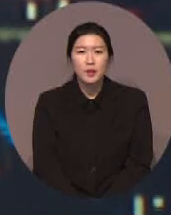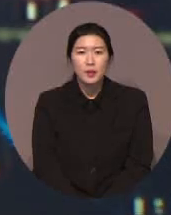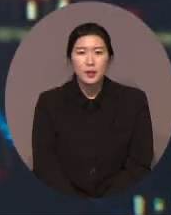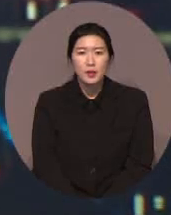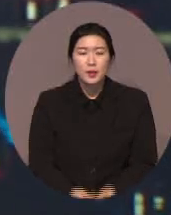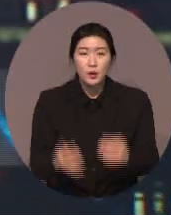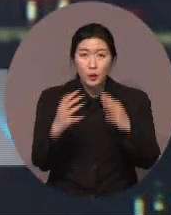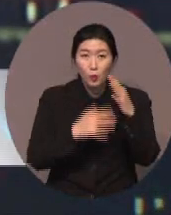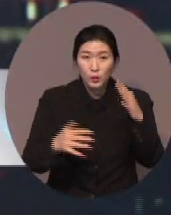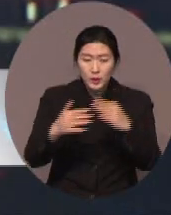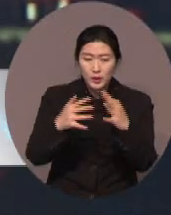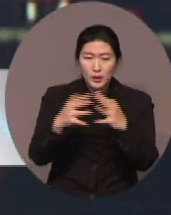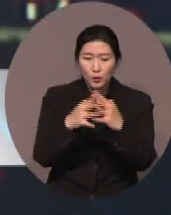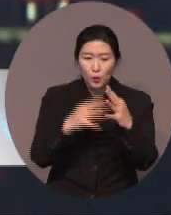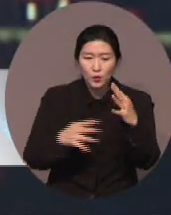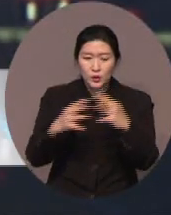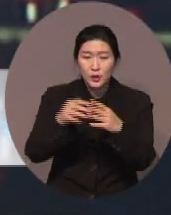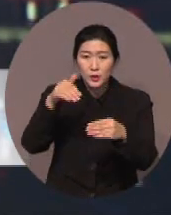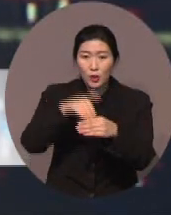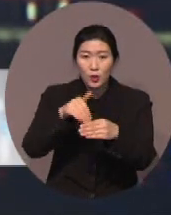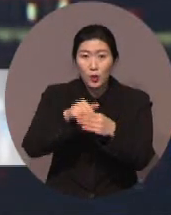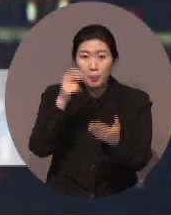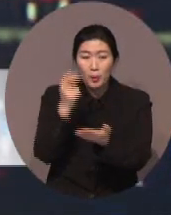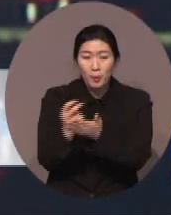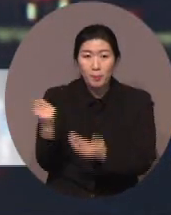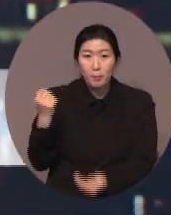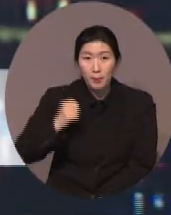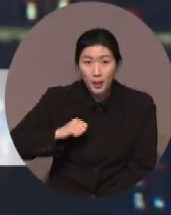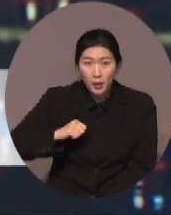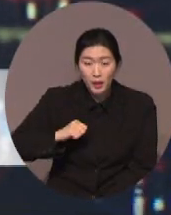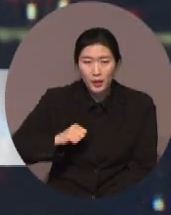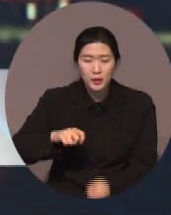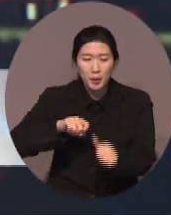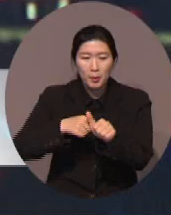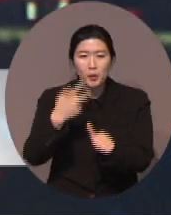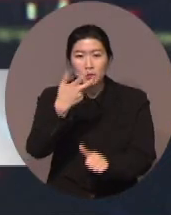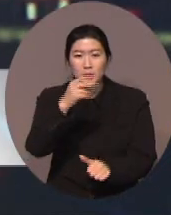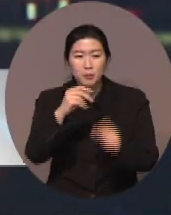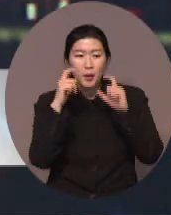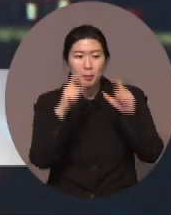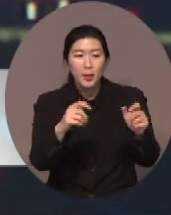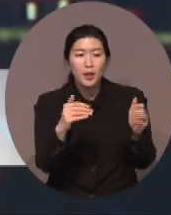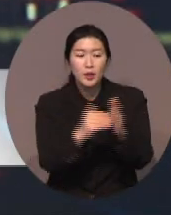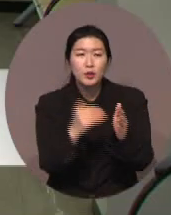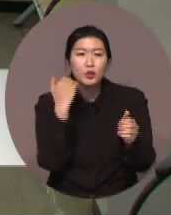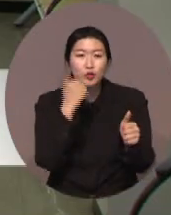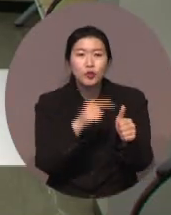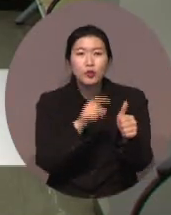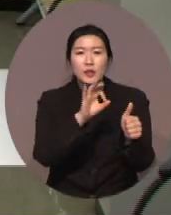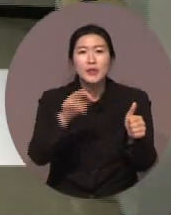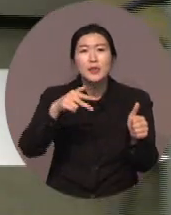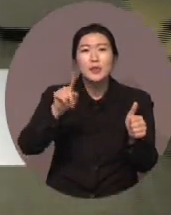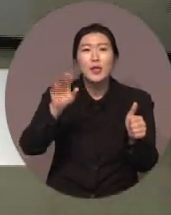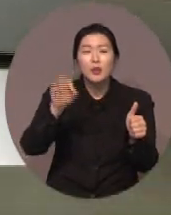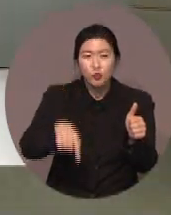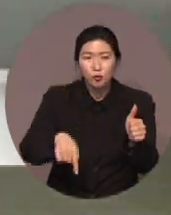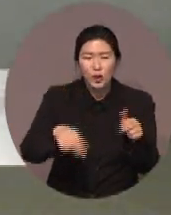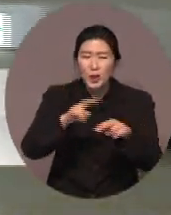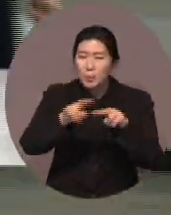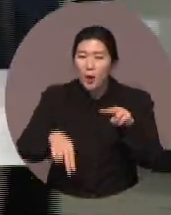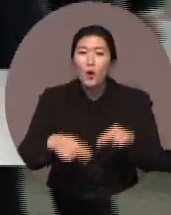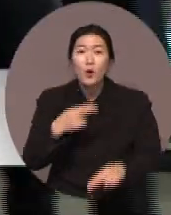공직 선거법 위반 혐의로 1심에서 벌금 70만원을 선고받은 이장우 대전시장의 형이 확정돼